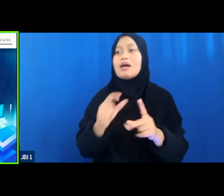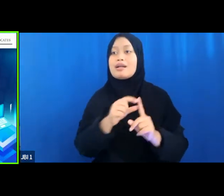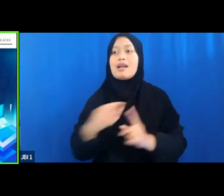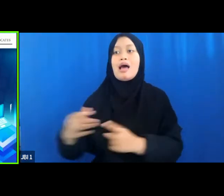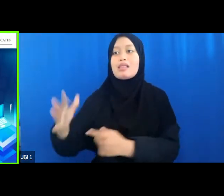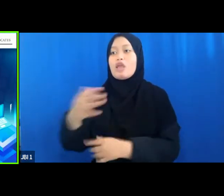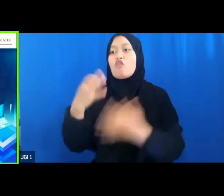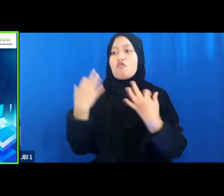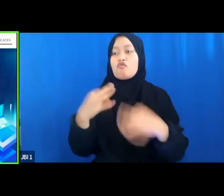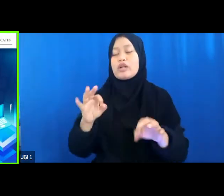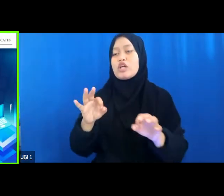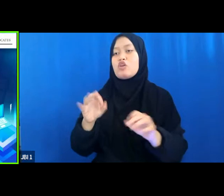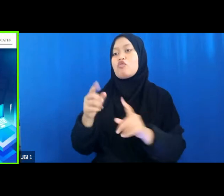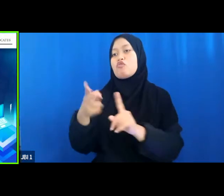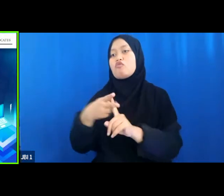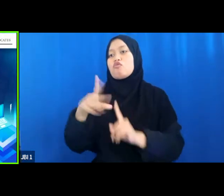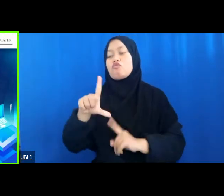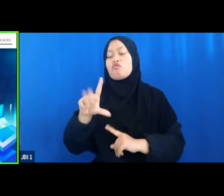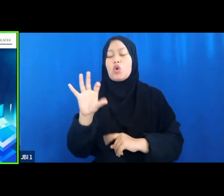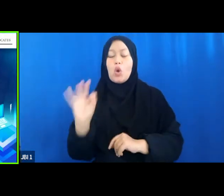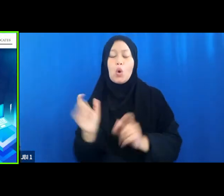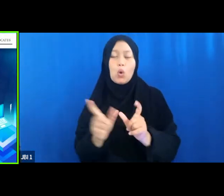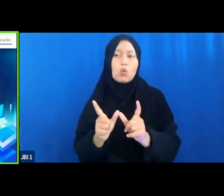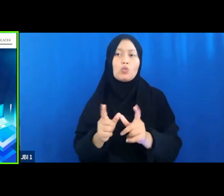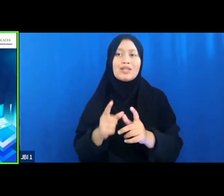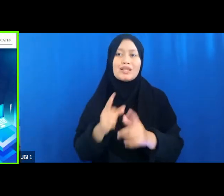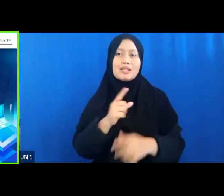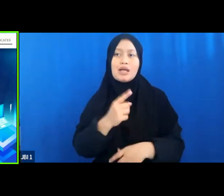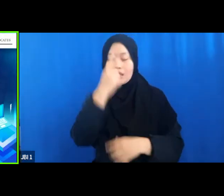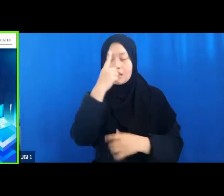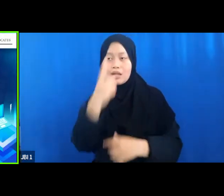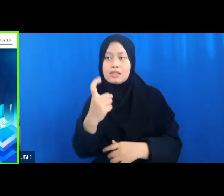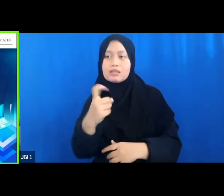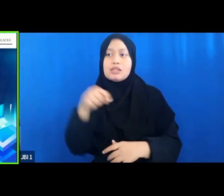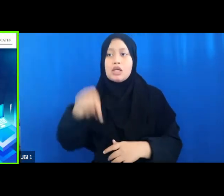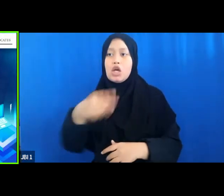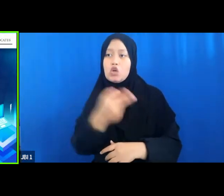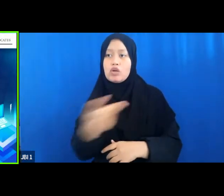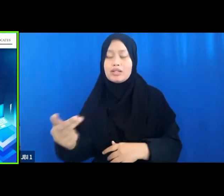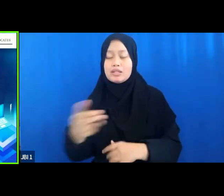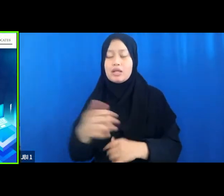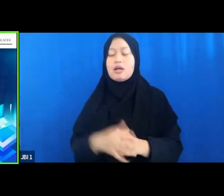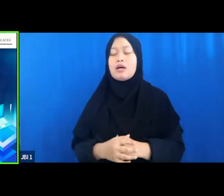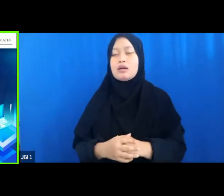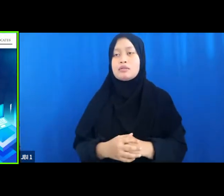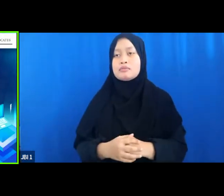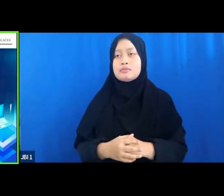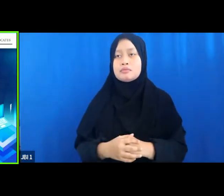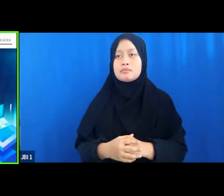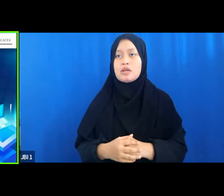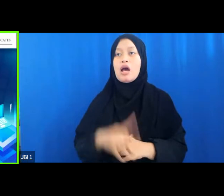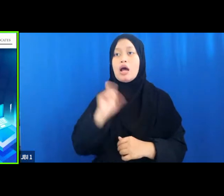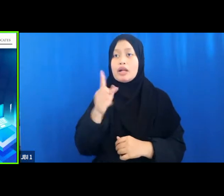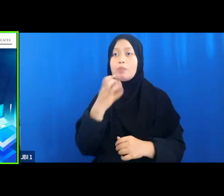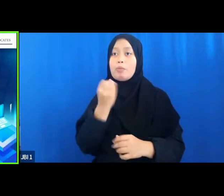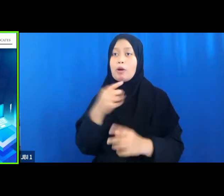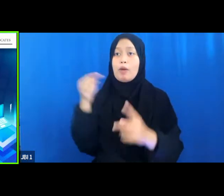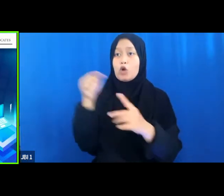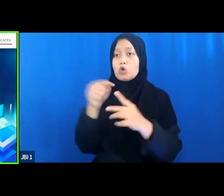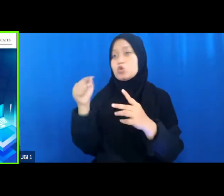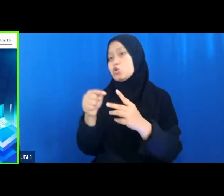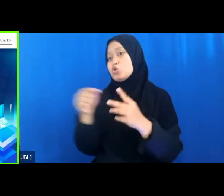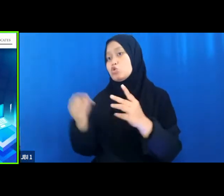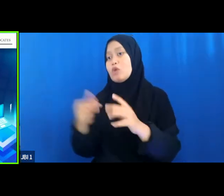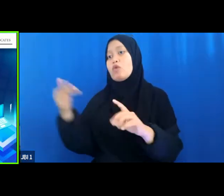digital economy transportation di Indonesia Nah ada beberapa tujuan terkait dengan webinar ini hari ini